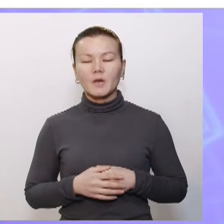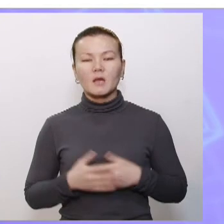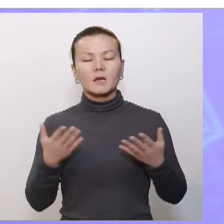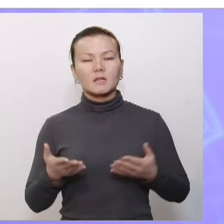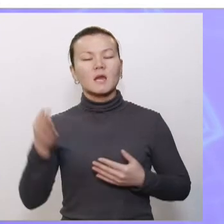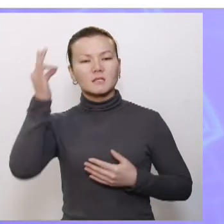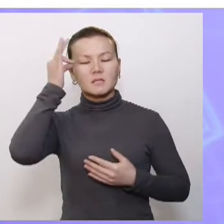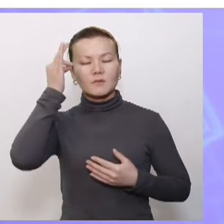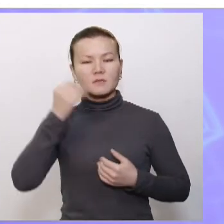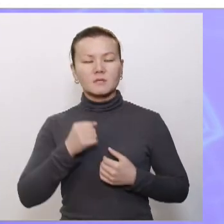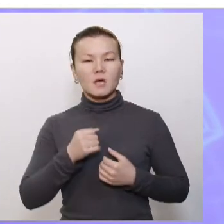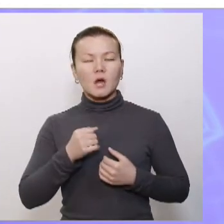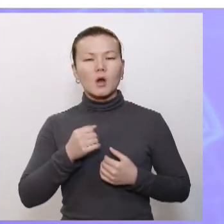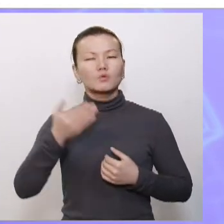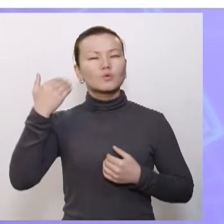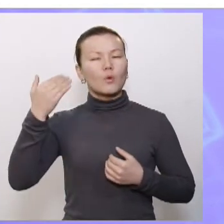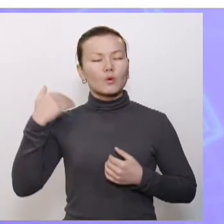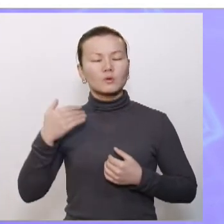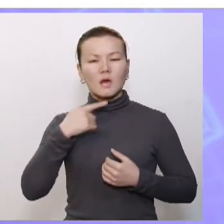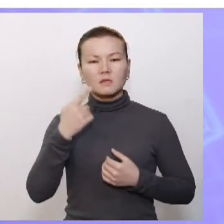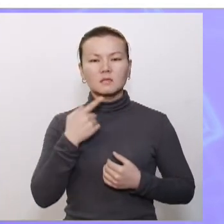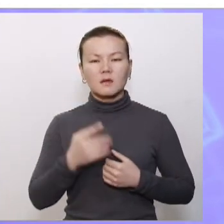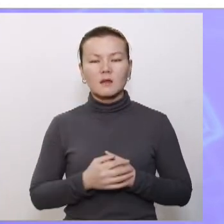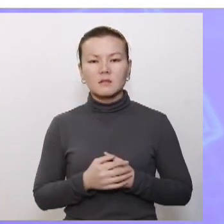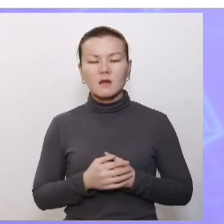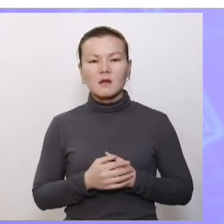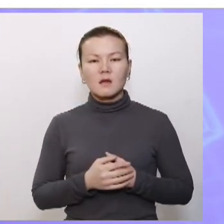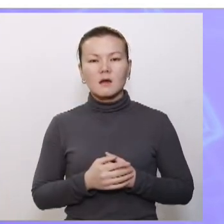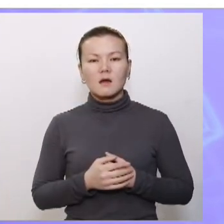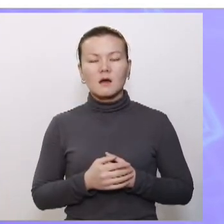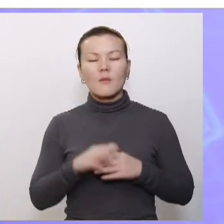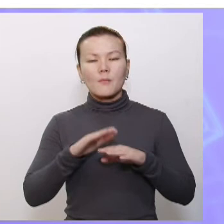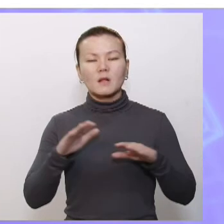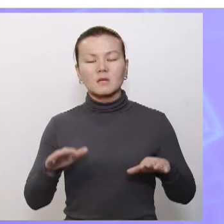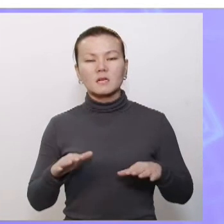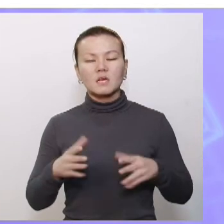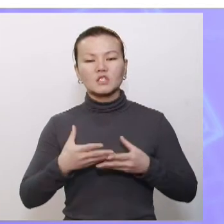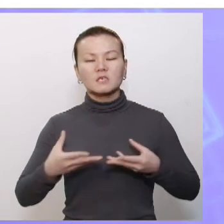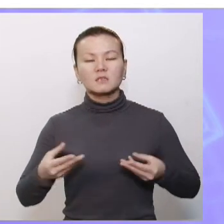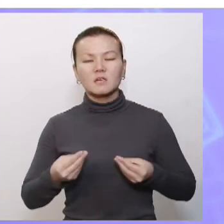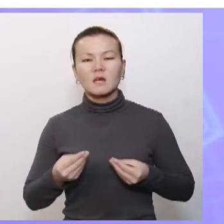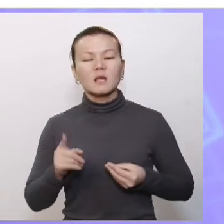Кана эстейбиз, жогоруда айтылган э балдар жазында кандай оюндарды ойноп эмне тебишет?